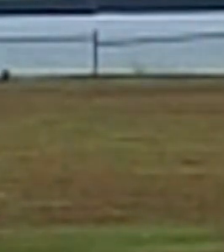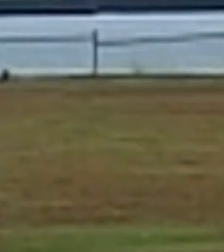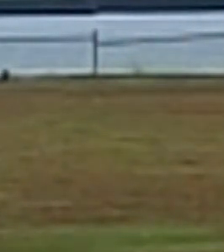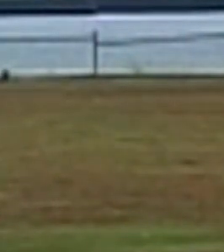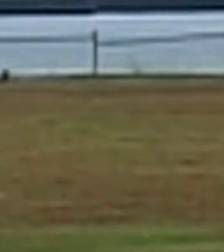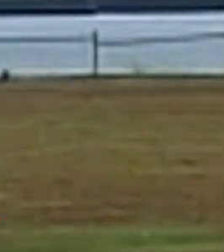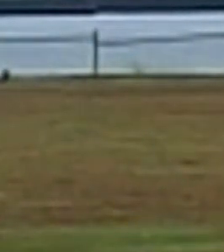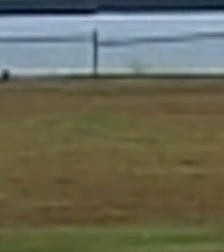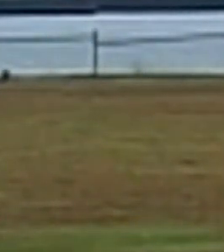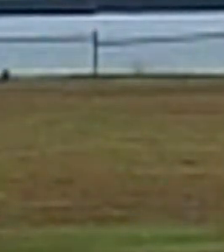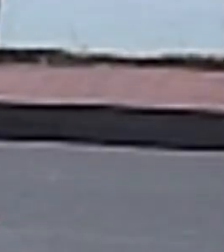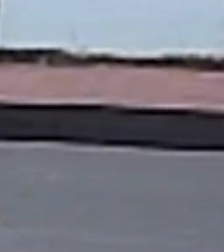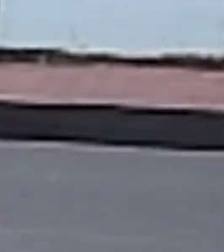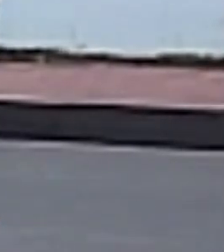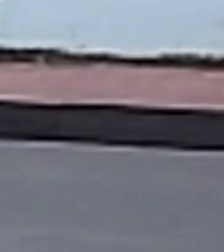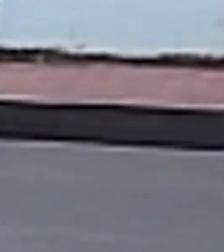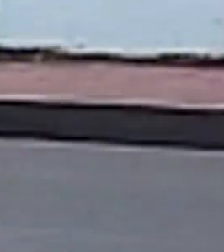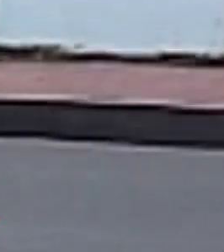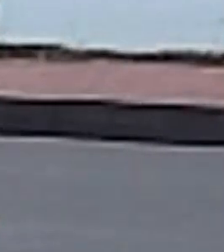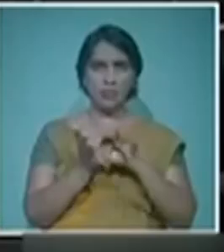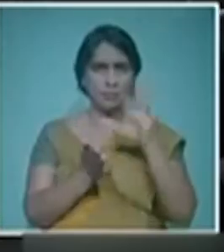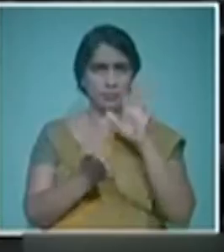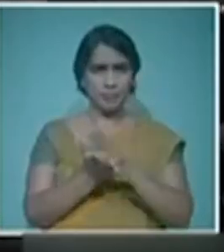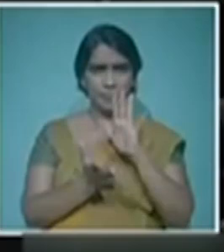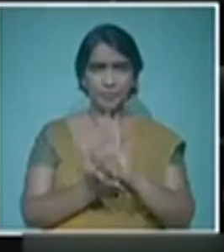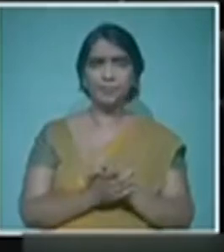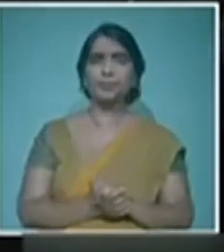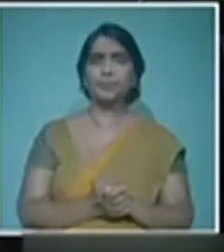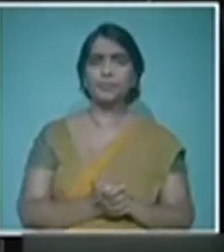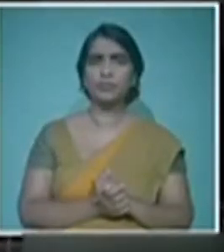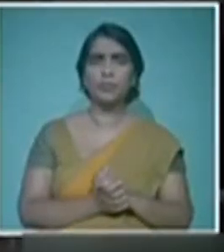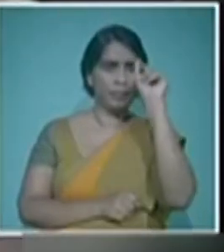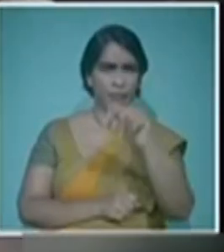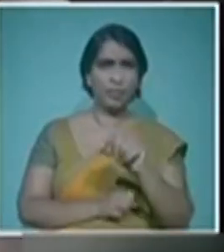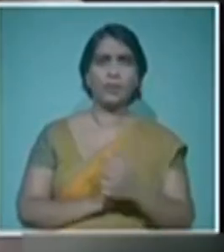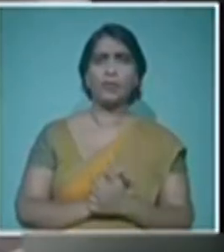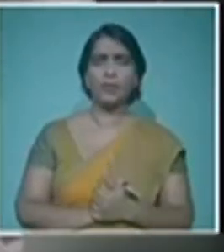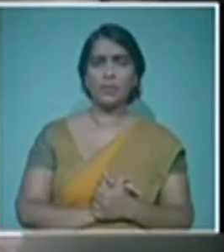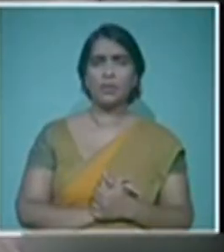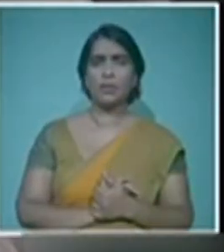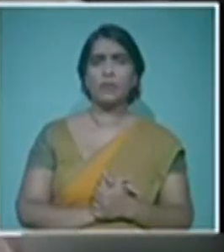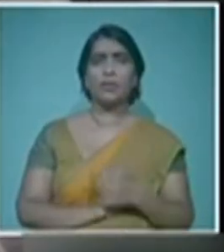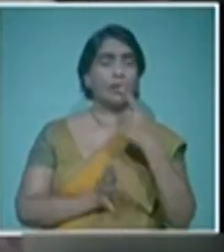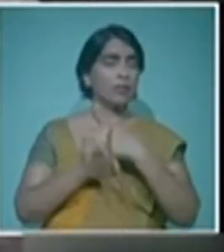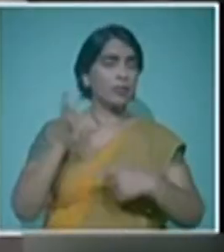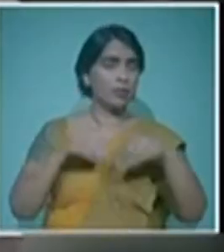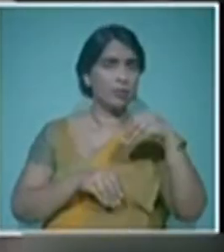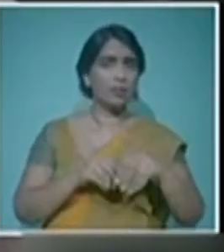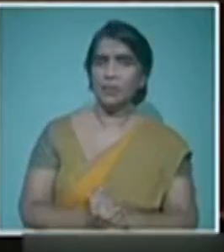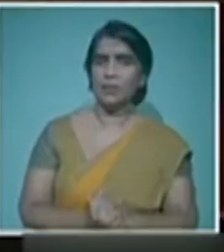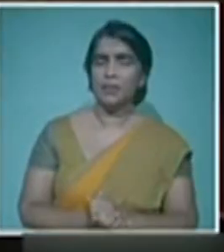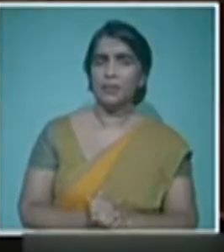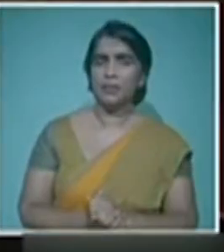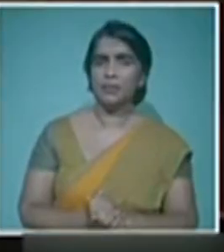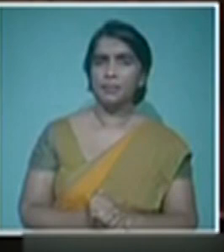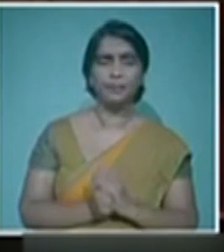G27 සමුළුවට සහභාගී වීම සඳහා ඊජිප්තුවට ගොස් සිටි ජනාධිපති රනිල් වික්‍රමසිංහ මහතා අද පෙරවරු වේදිවෙනට පැමිණීමෙන් අනතුරුව පාර්ලිමේන්තු